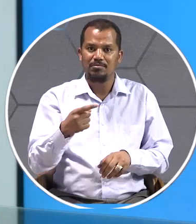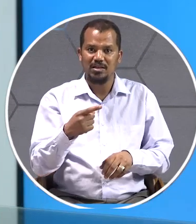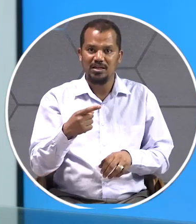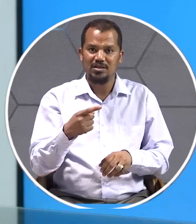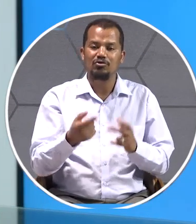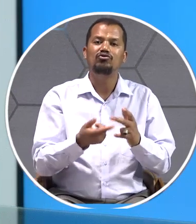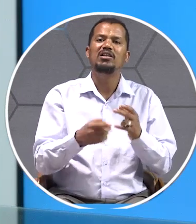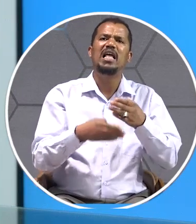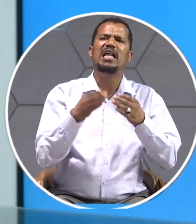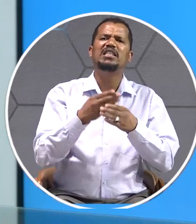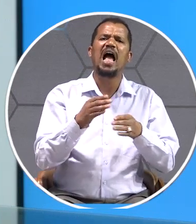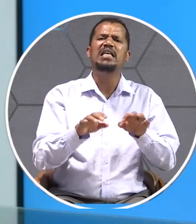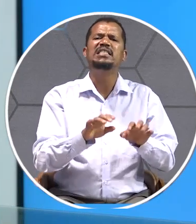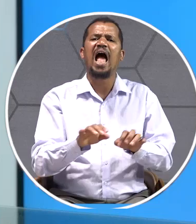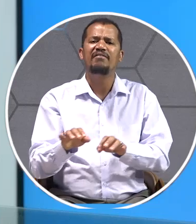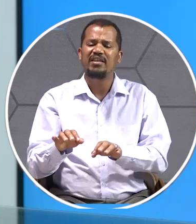ሶስተኛ ደረጃ ጸሐፊ